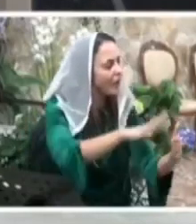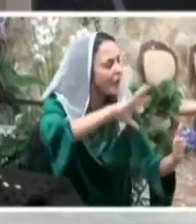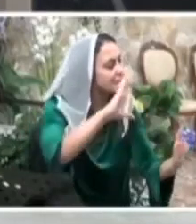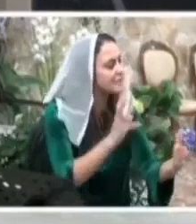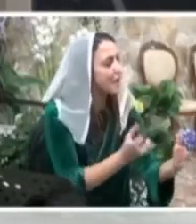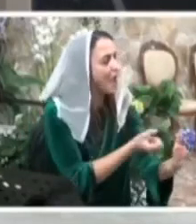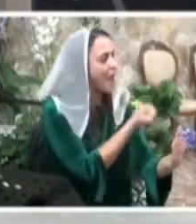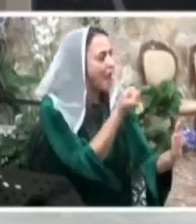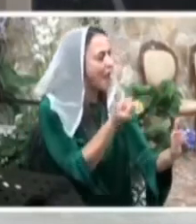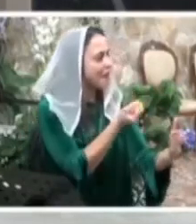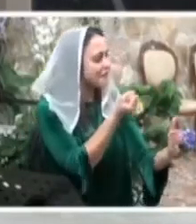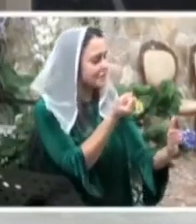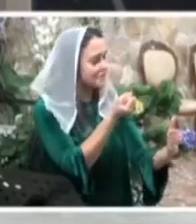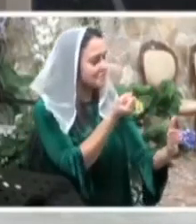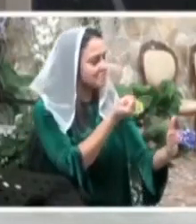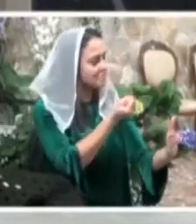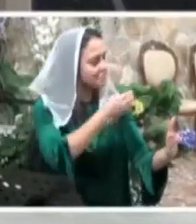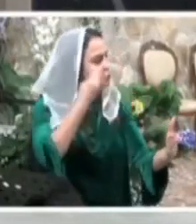entrata nell'arca.